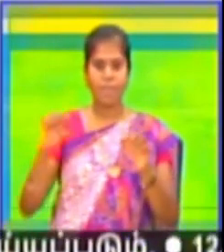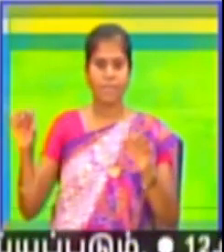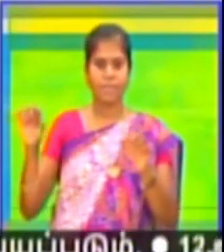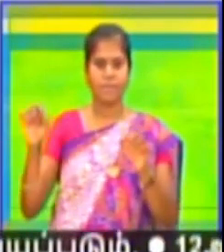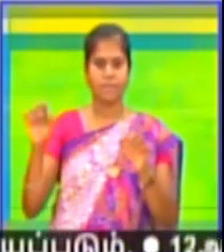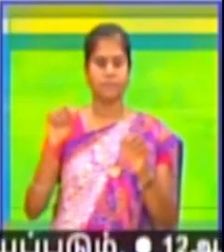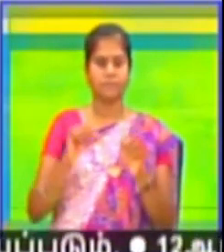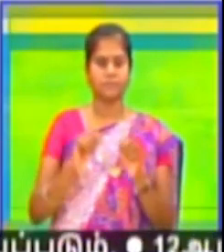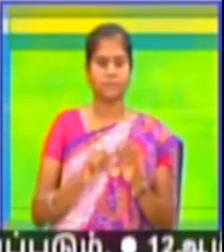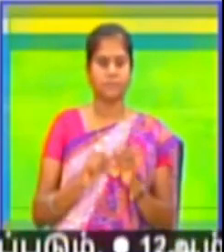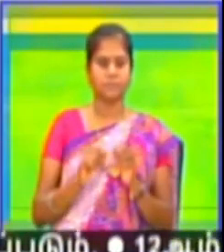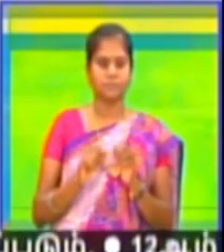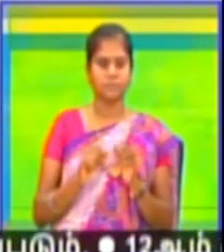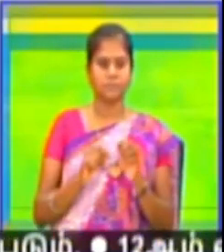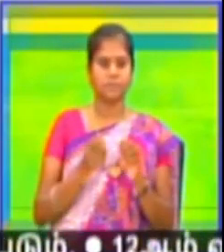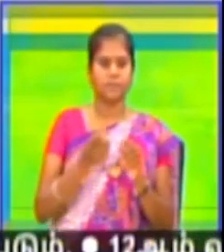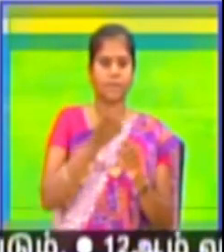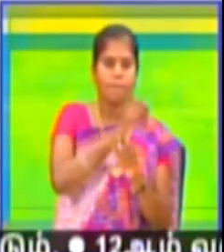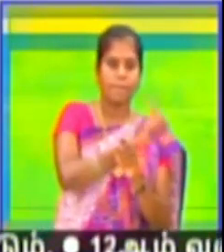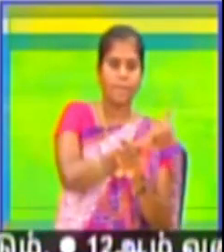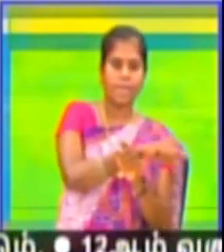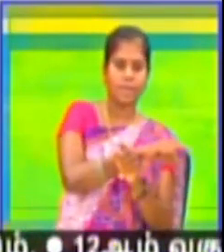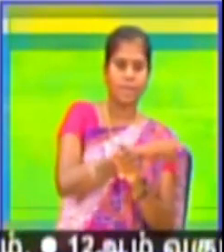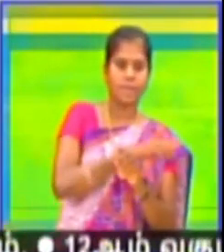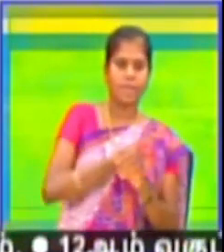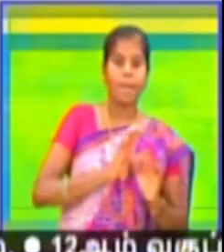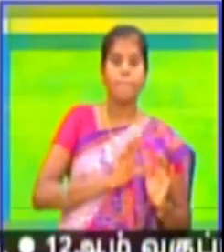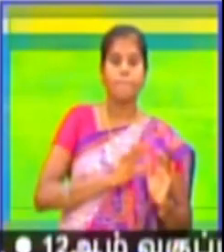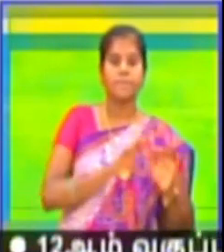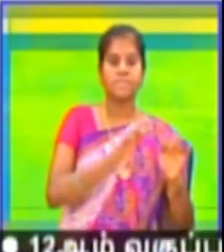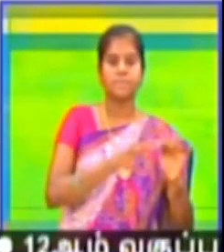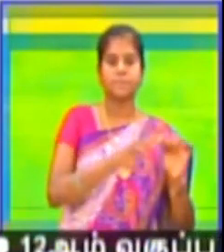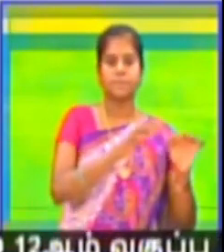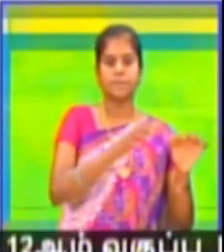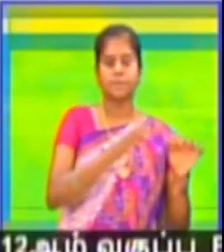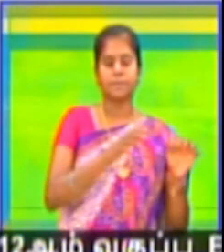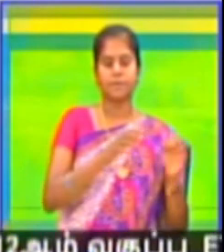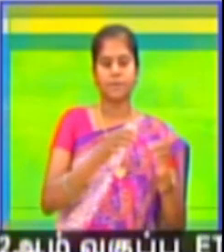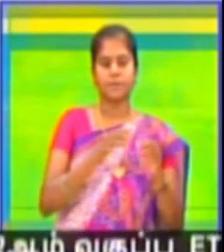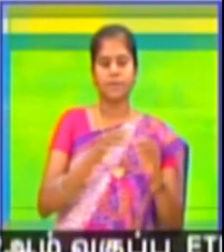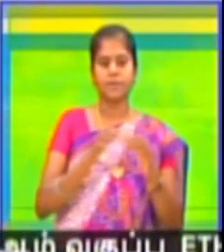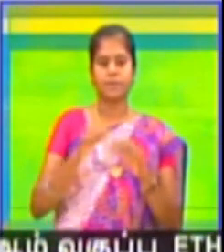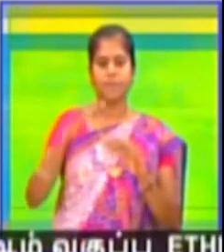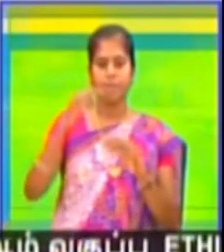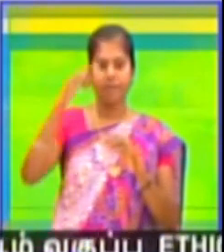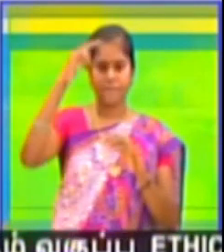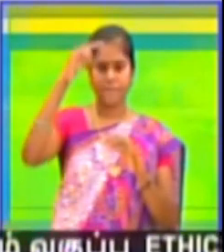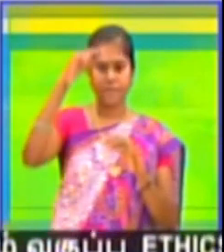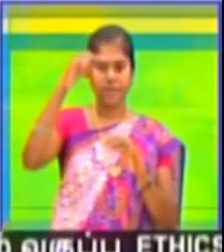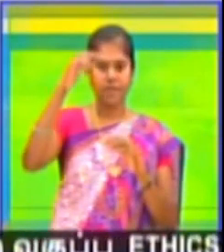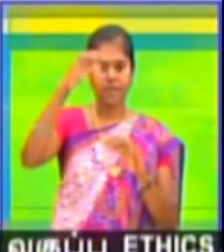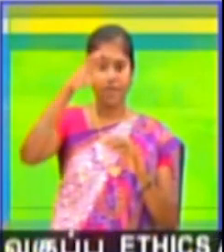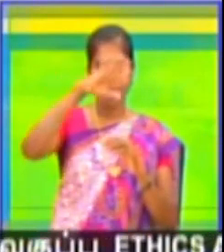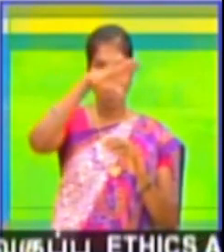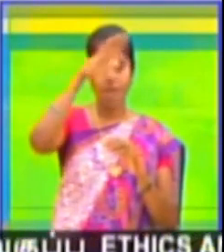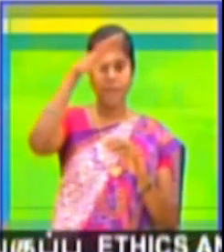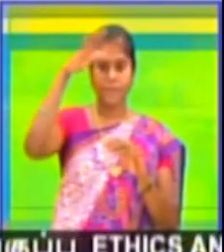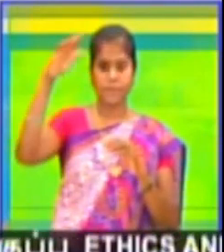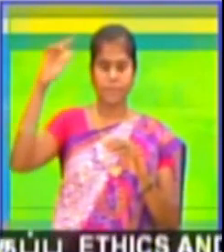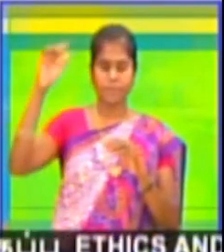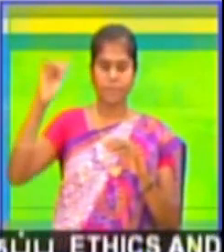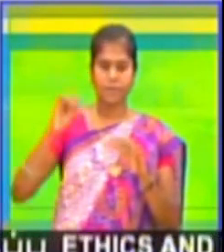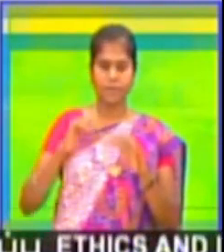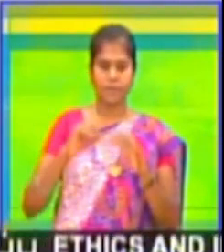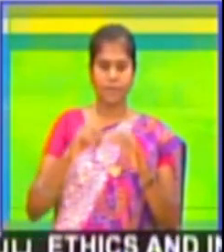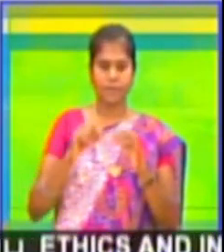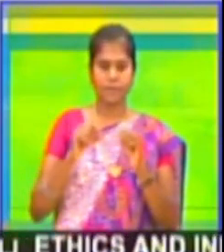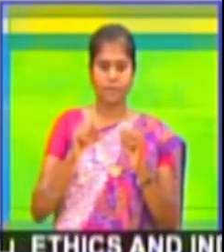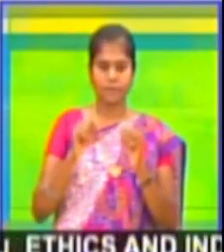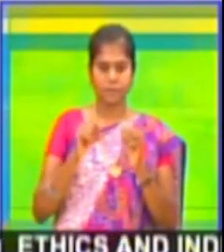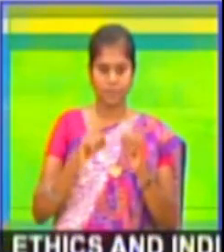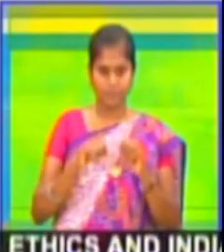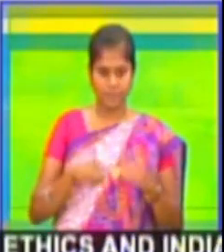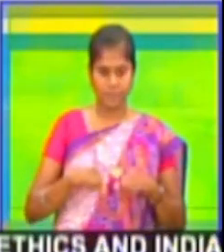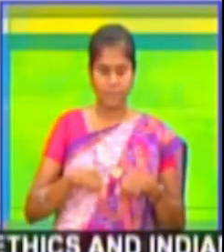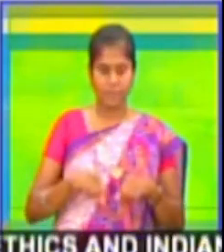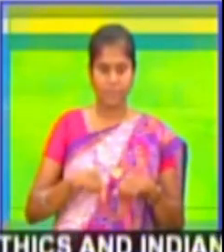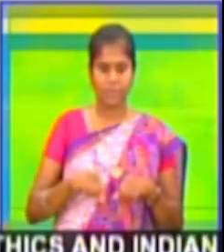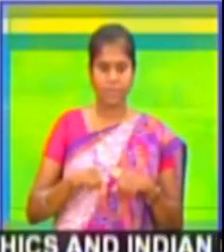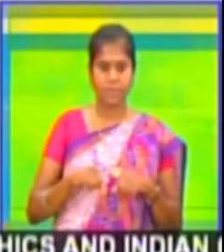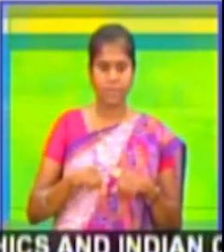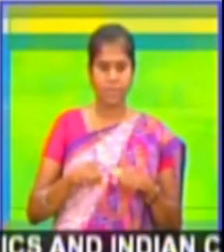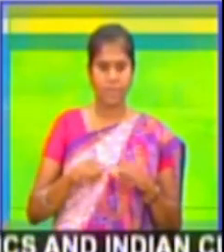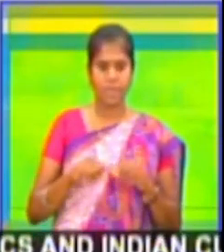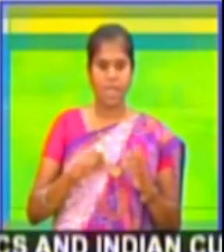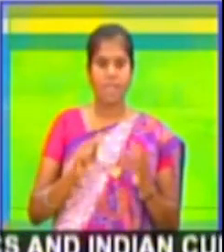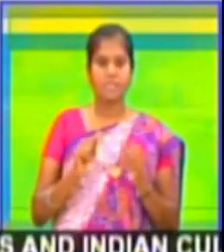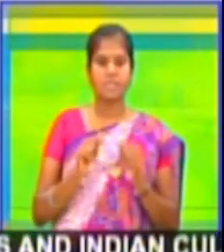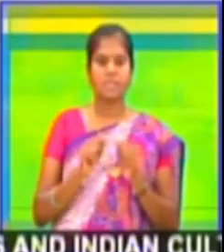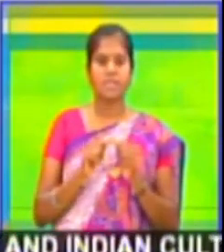மேற்கில் பசிபிக் பெருங்கடல், வடக்கில் ஆர்க்டிக் பெருங்கடல், தெற்கில்